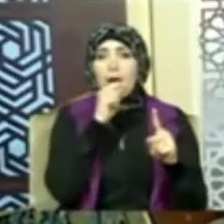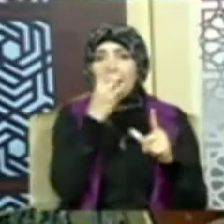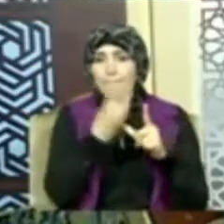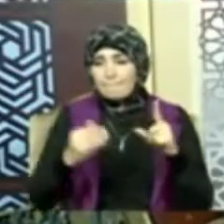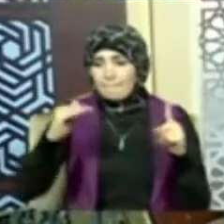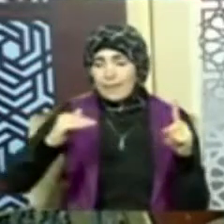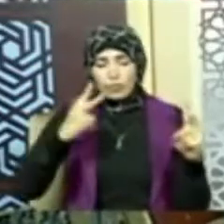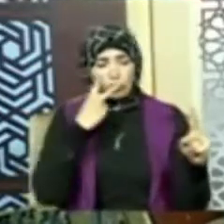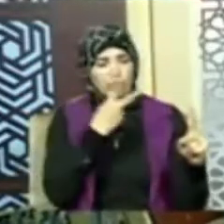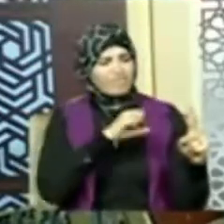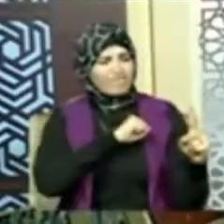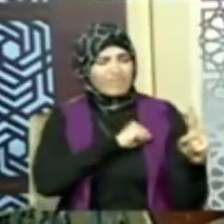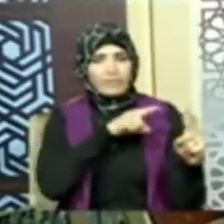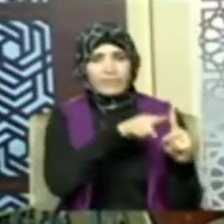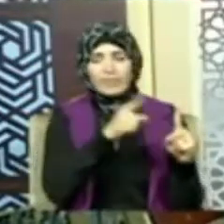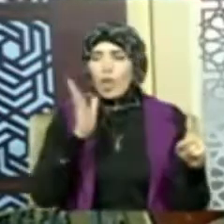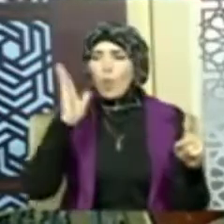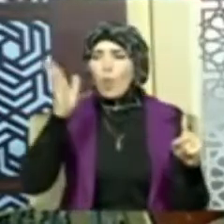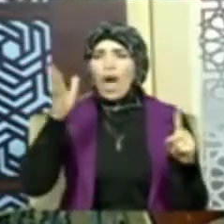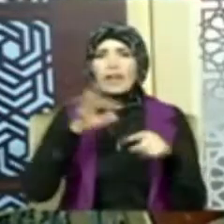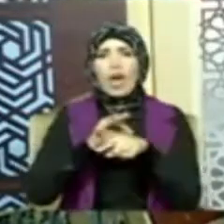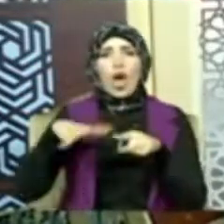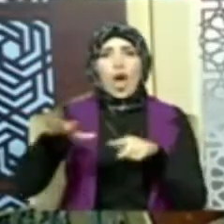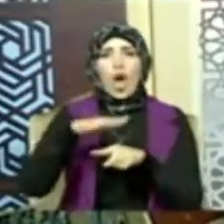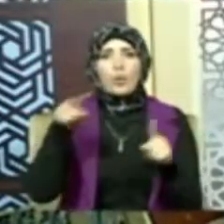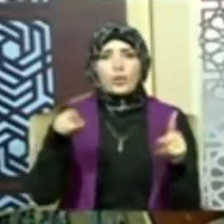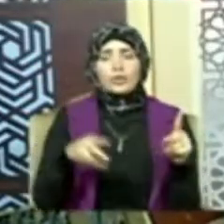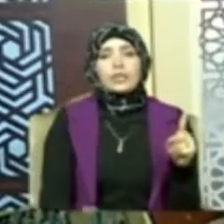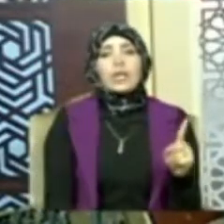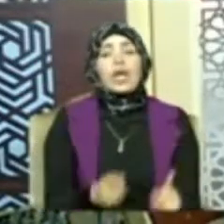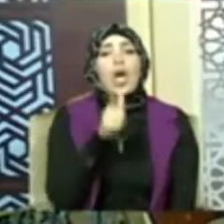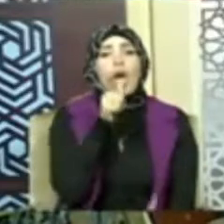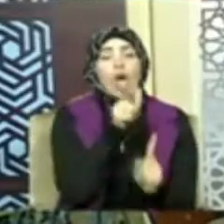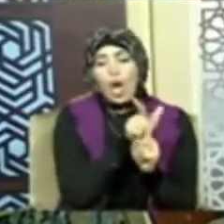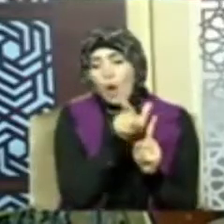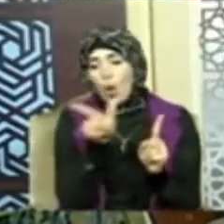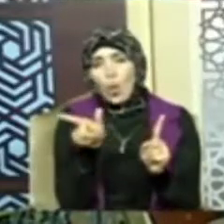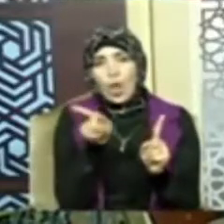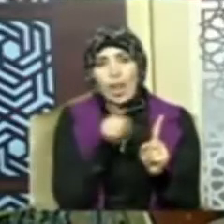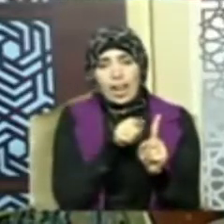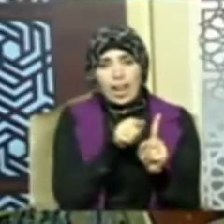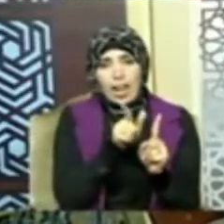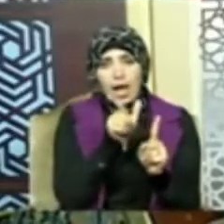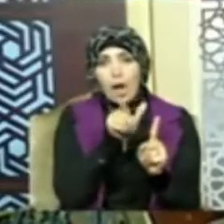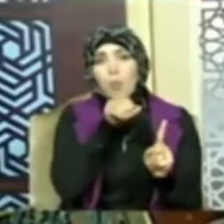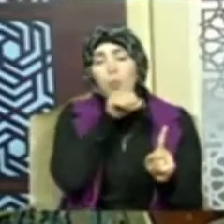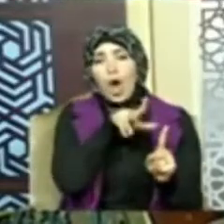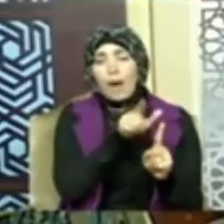الله عليه وسلم يا فاطمة لا تحزني،